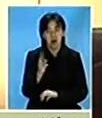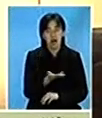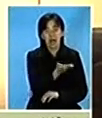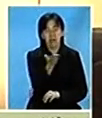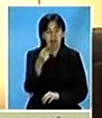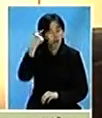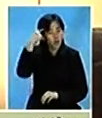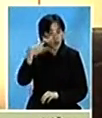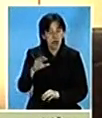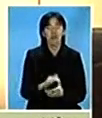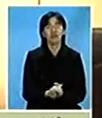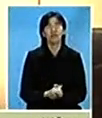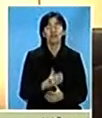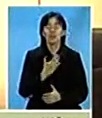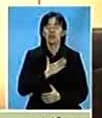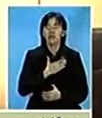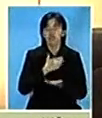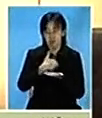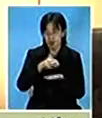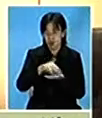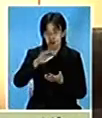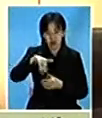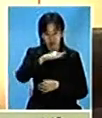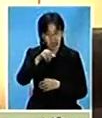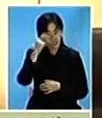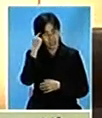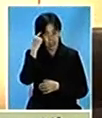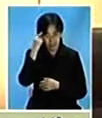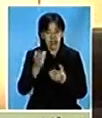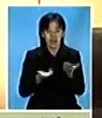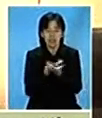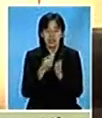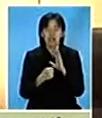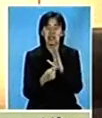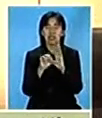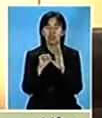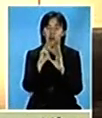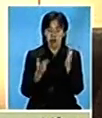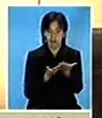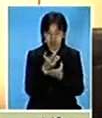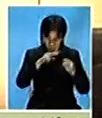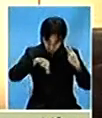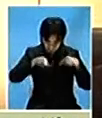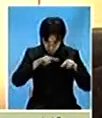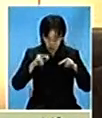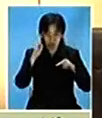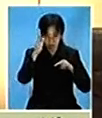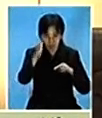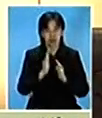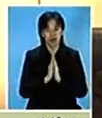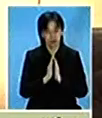แล้วจึงกราบเรียนมาท่านประธานเพื่อได้โปรดนำเสนอต่อที่ประชุมวุฒิสภาพิจารณาต่อไปขอบพระคุณครับ